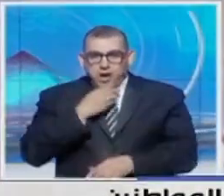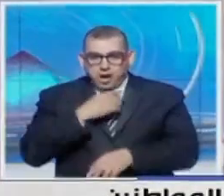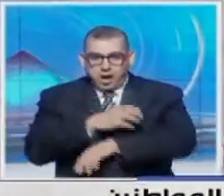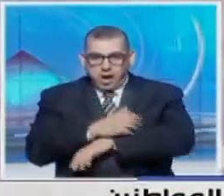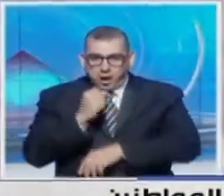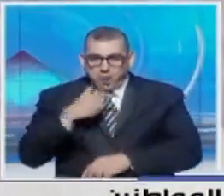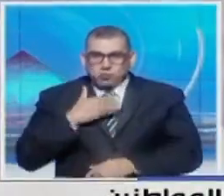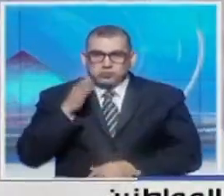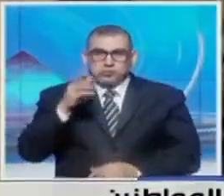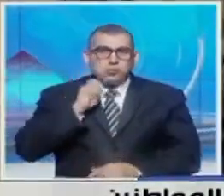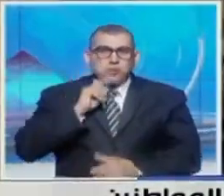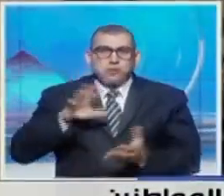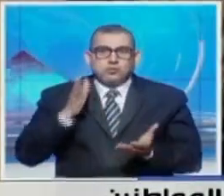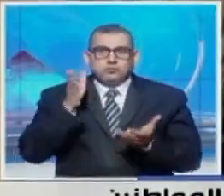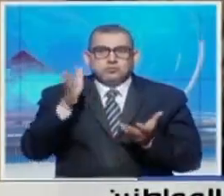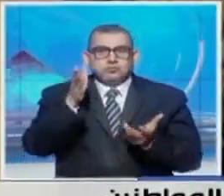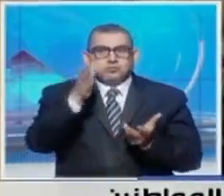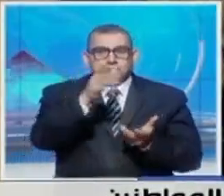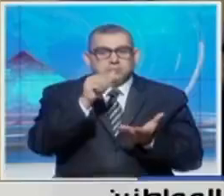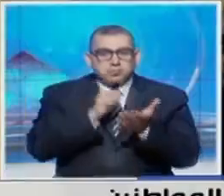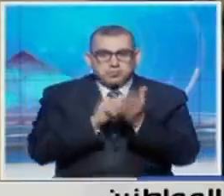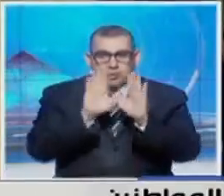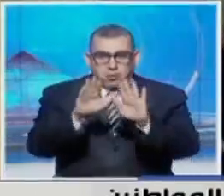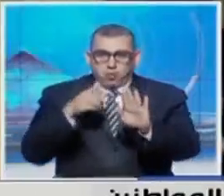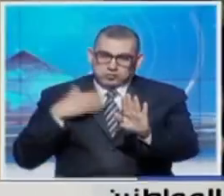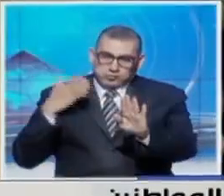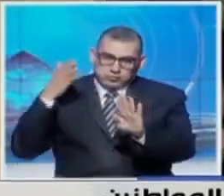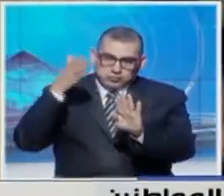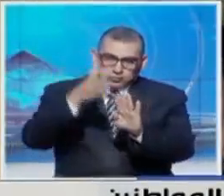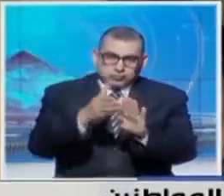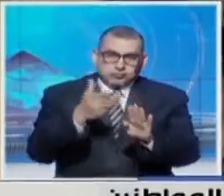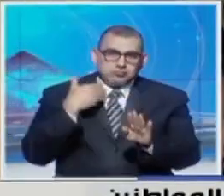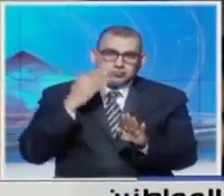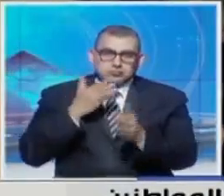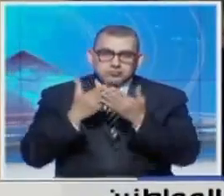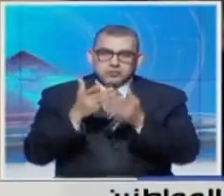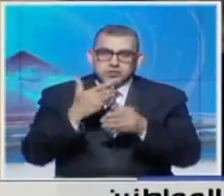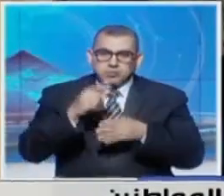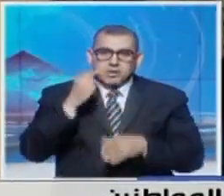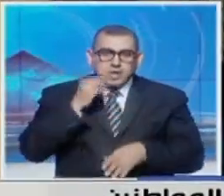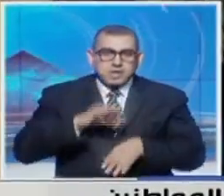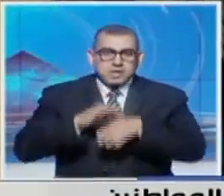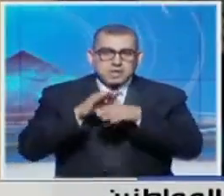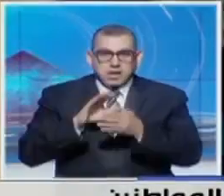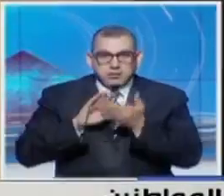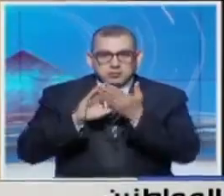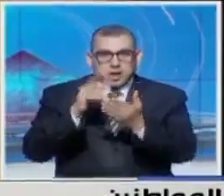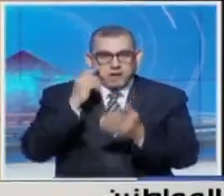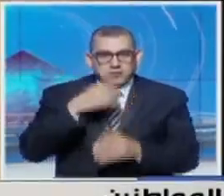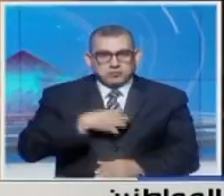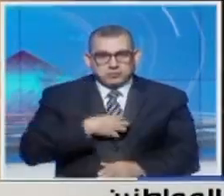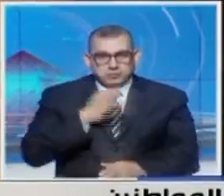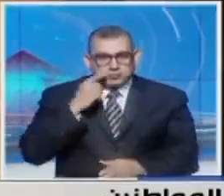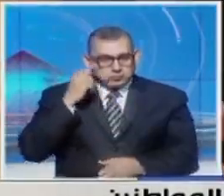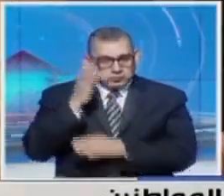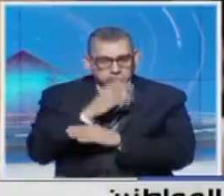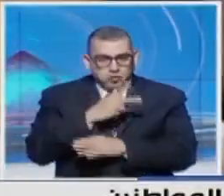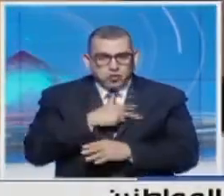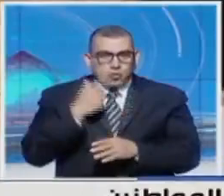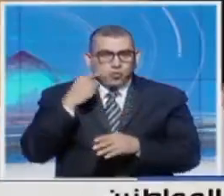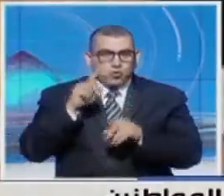بمختلف المحافظات وفي أماكن إقامتهم، تعظيما للبعد الإنساني والاجتماعي في الاستراتيجية